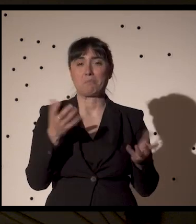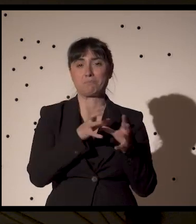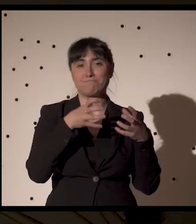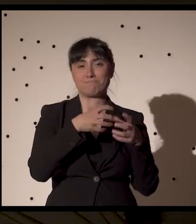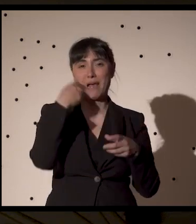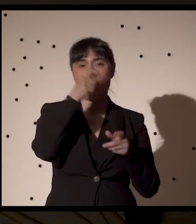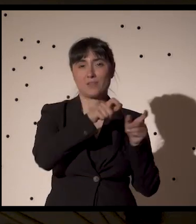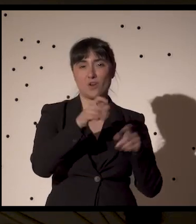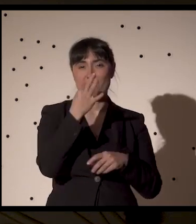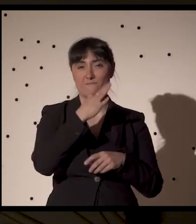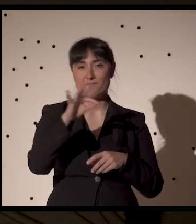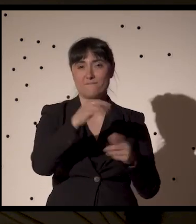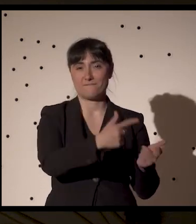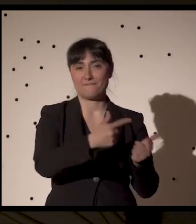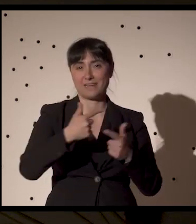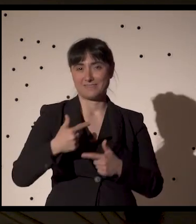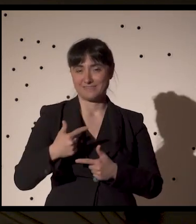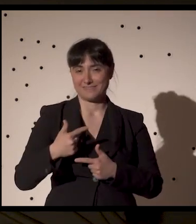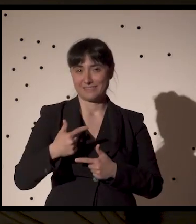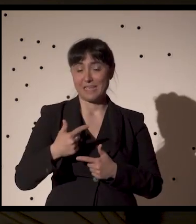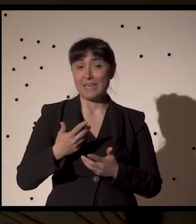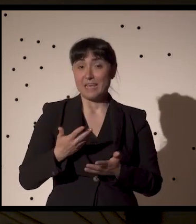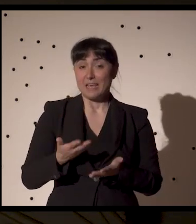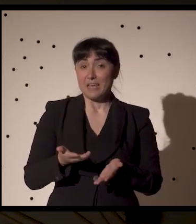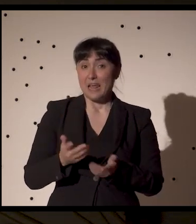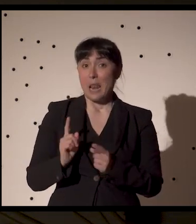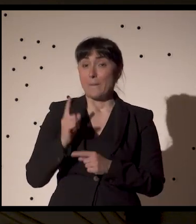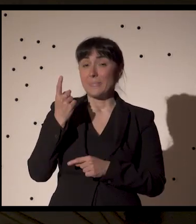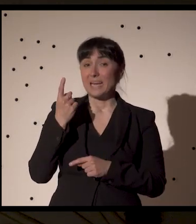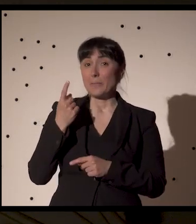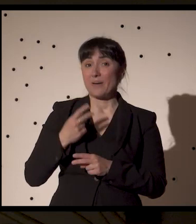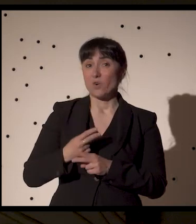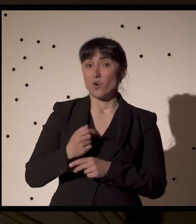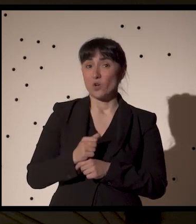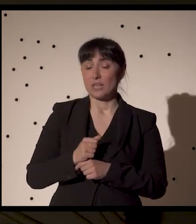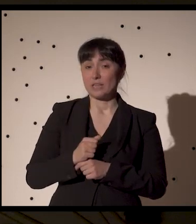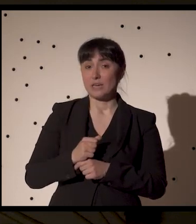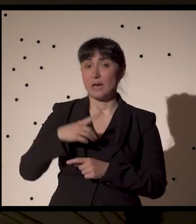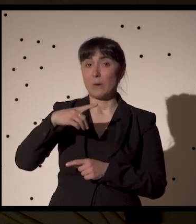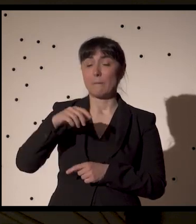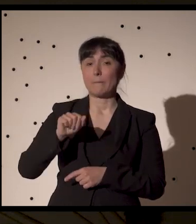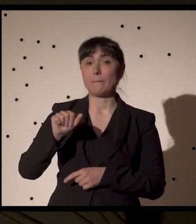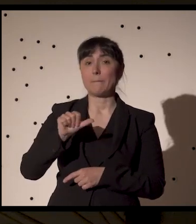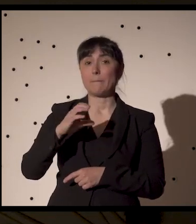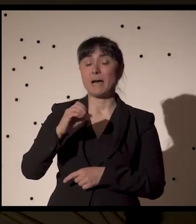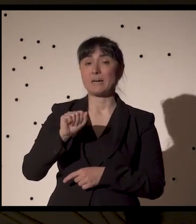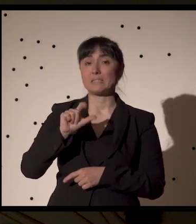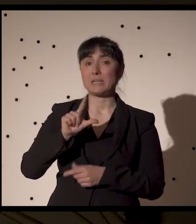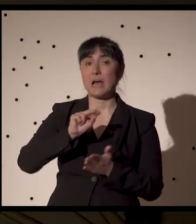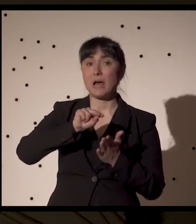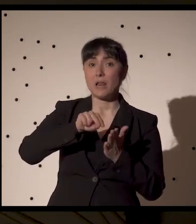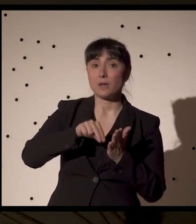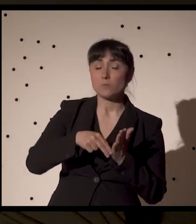era la prima volta che è la prima volta che Pascal scrive direttamente per attori italiani